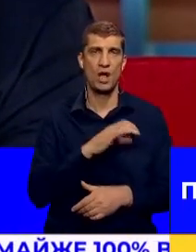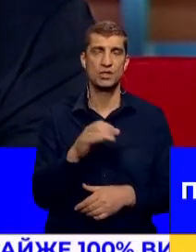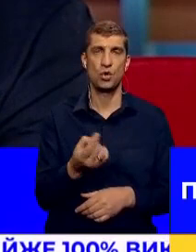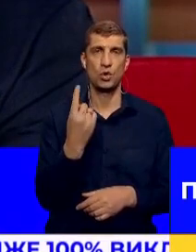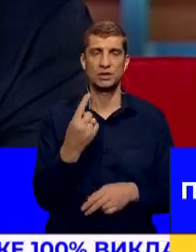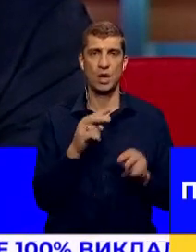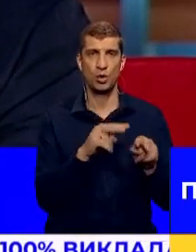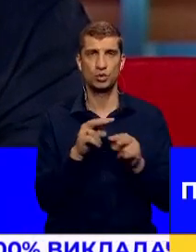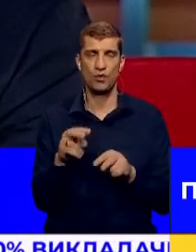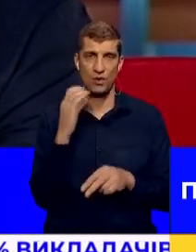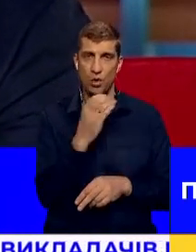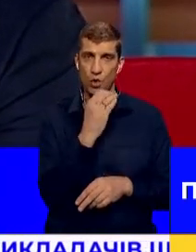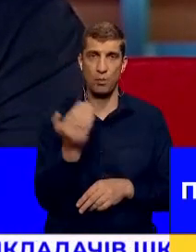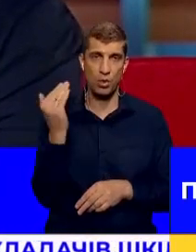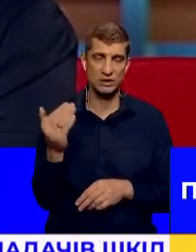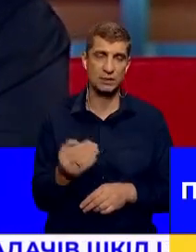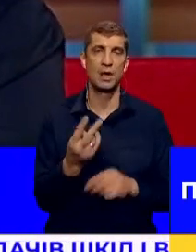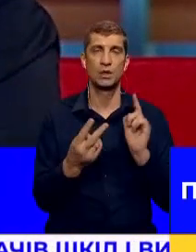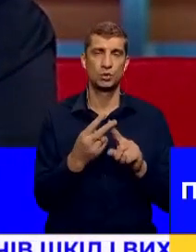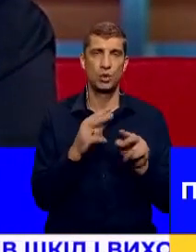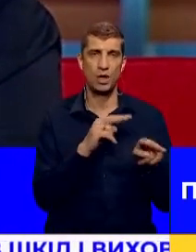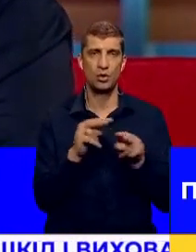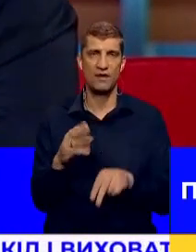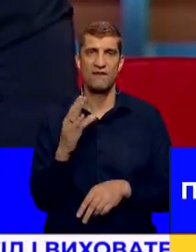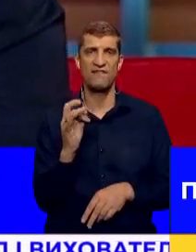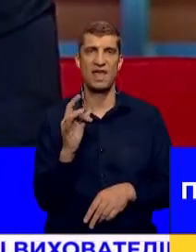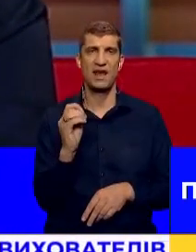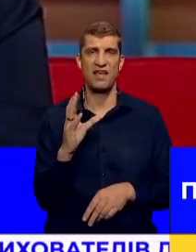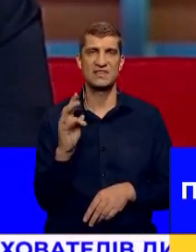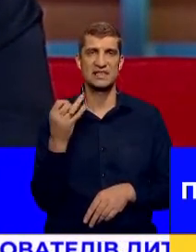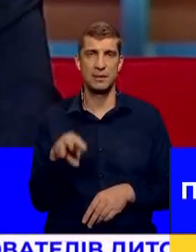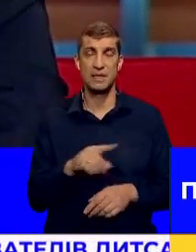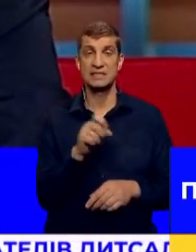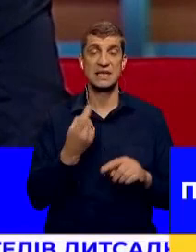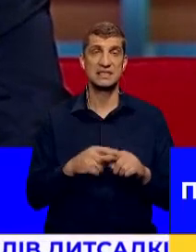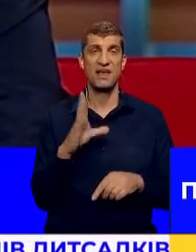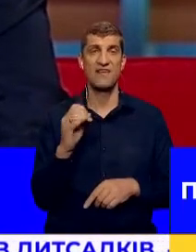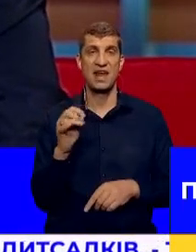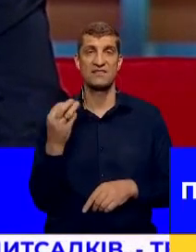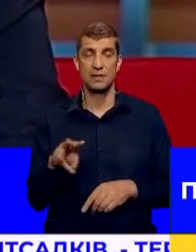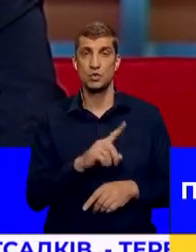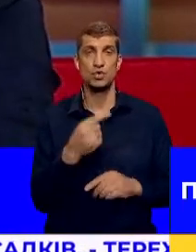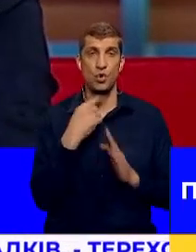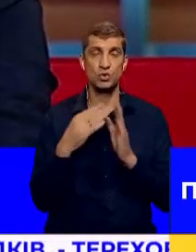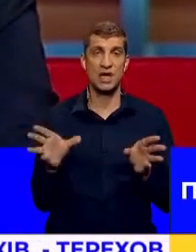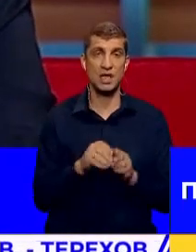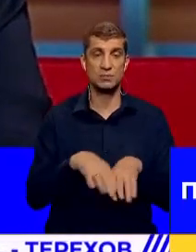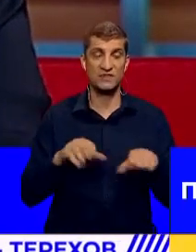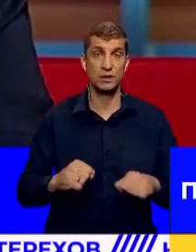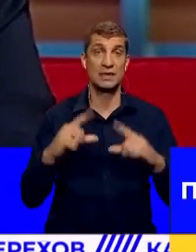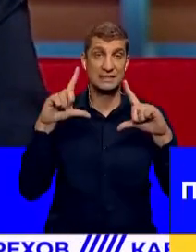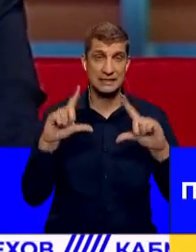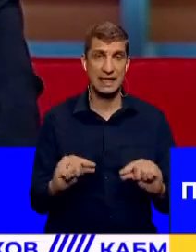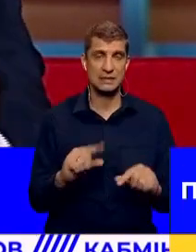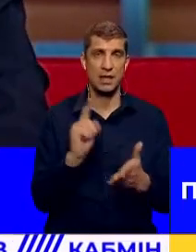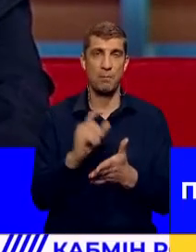одна контрольована Коломойським, друга контрольована Вірєвським. За це Вірєвському, що голосує разом із владою, знизили